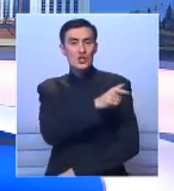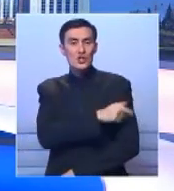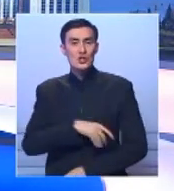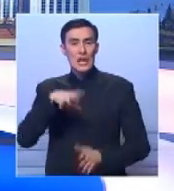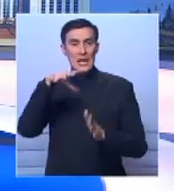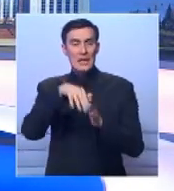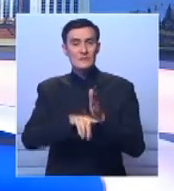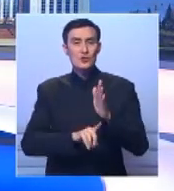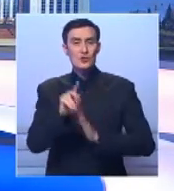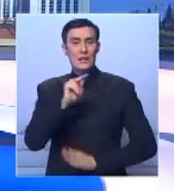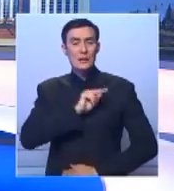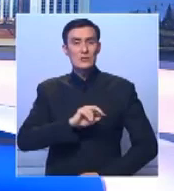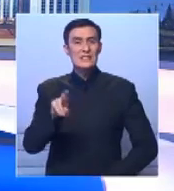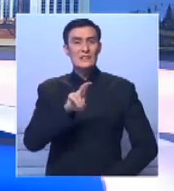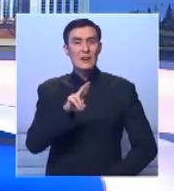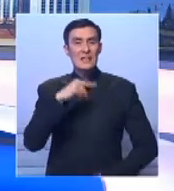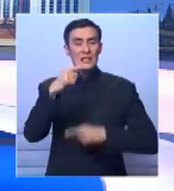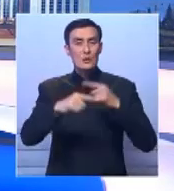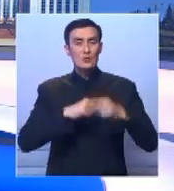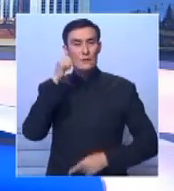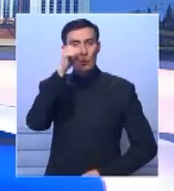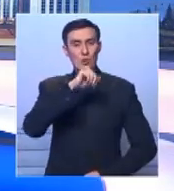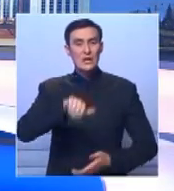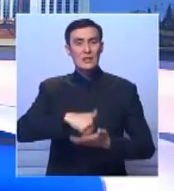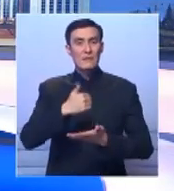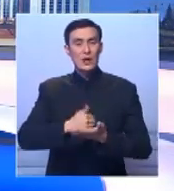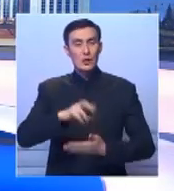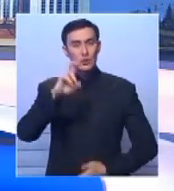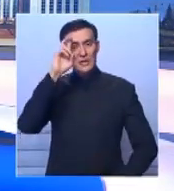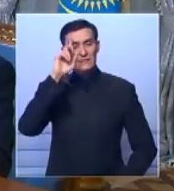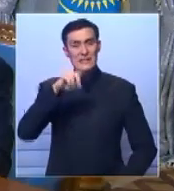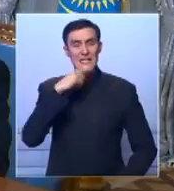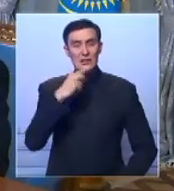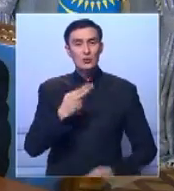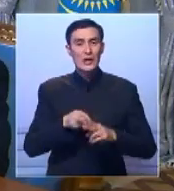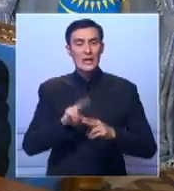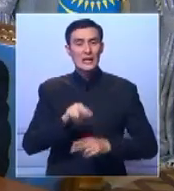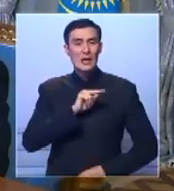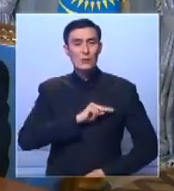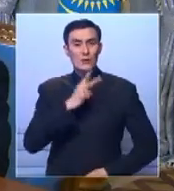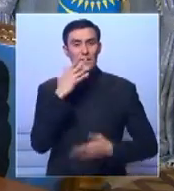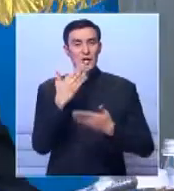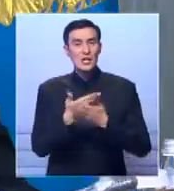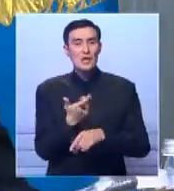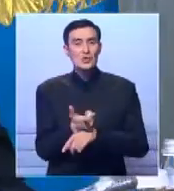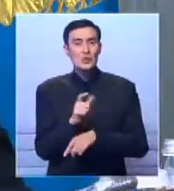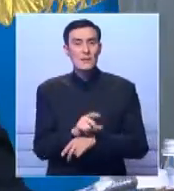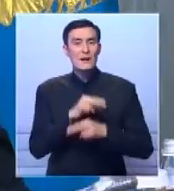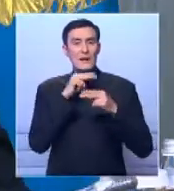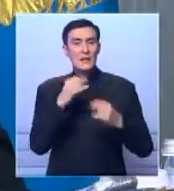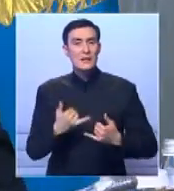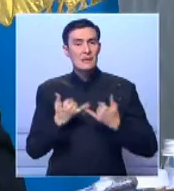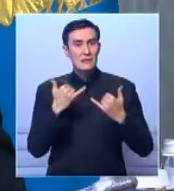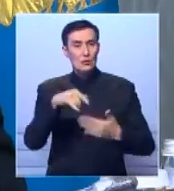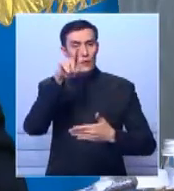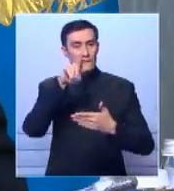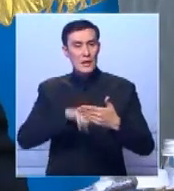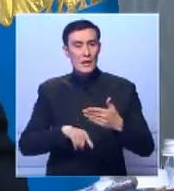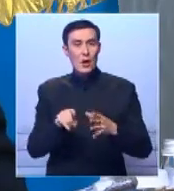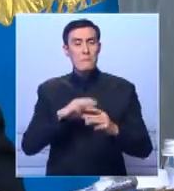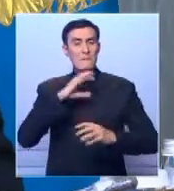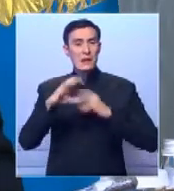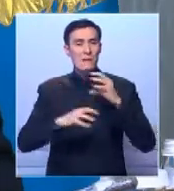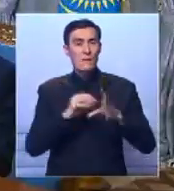Членство начнется с января следующего года. Глава государства отметил, что эта миссия стала выражением особого доверия со стороны мировой